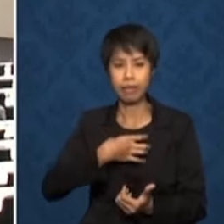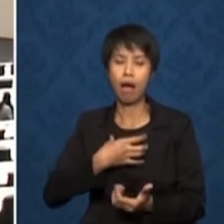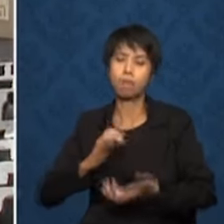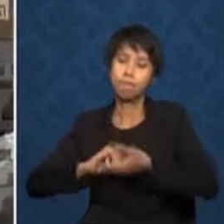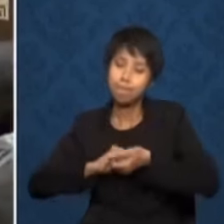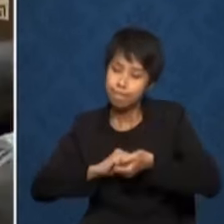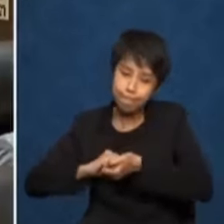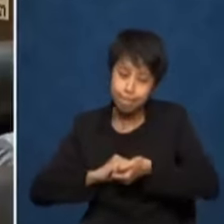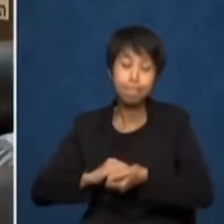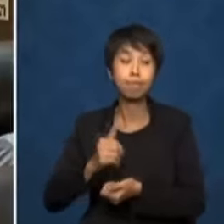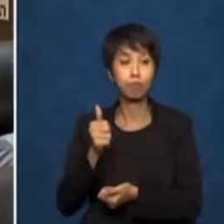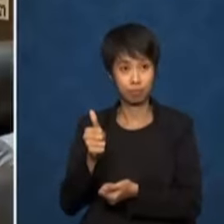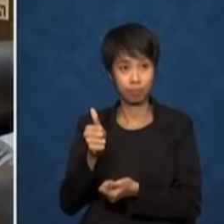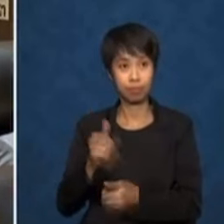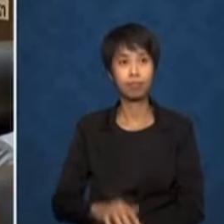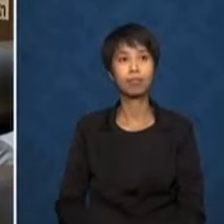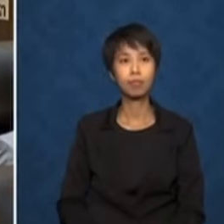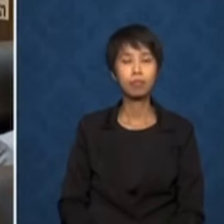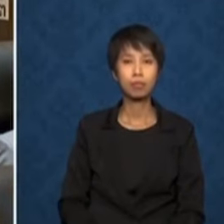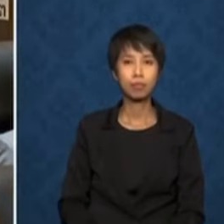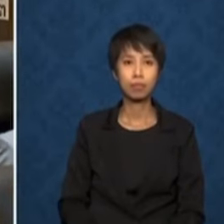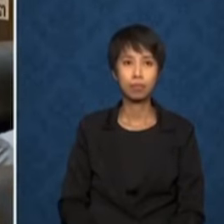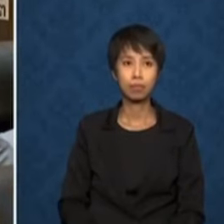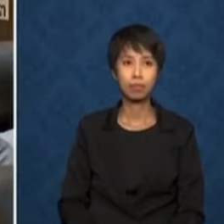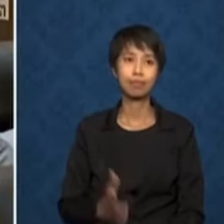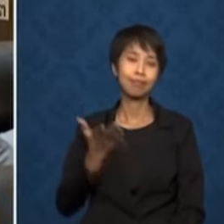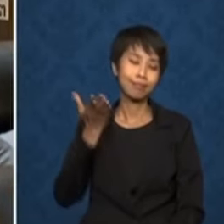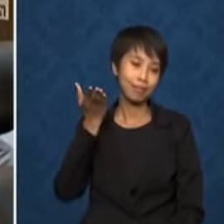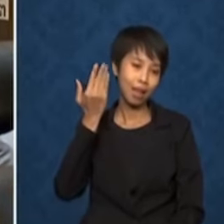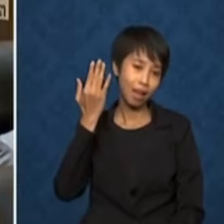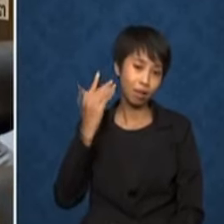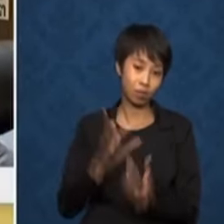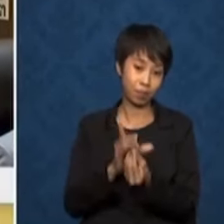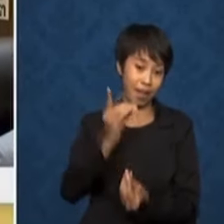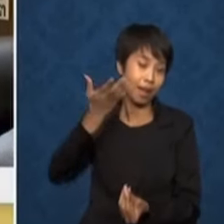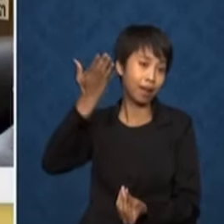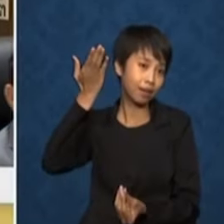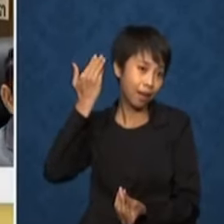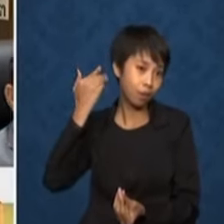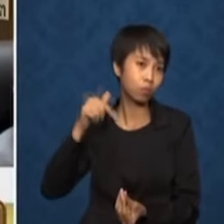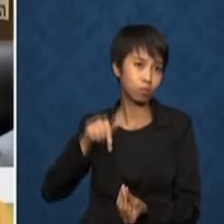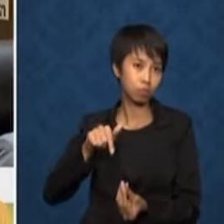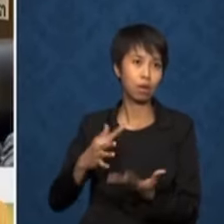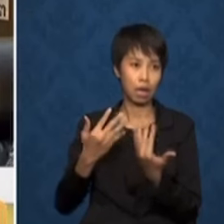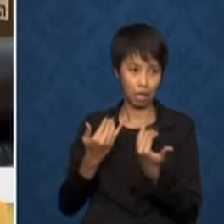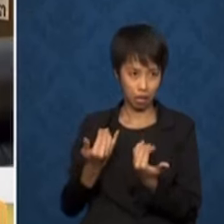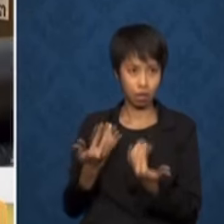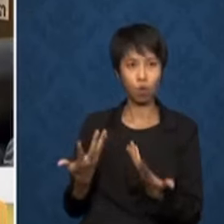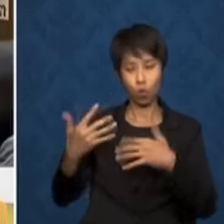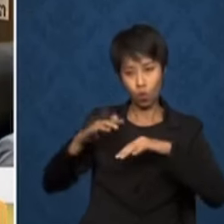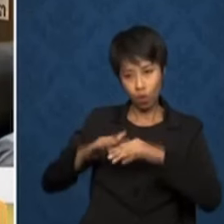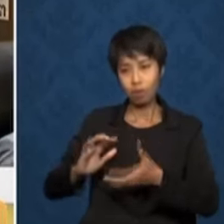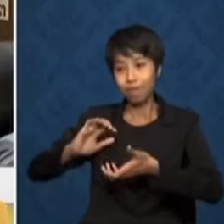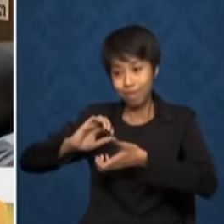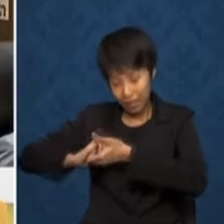ดีนะครับแล้วผมต้องเรียนว่าตั้งแต่อาทิตย์ที่แล้วเนี่ยสภาเราก็ได้รับความร่วมมือจากฝ่ายค้านและ